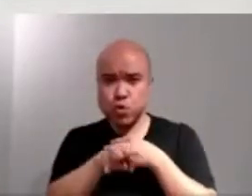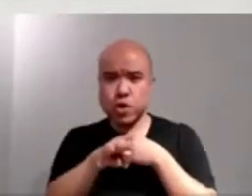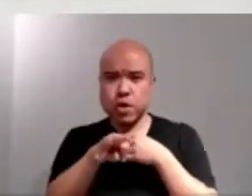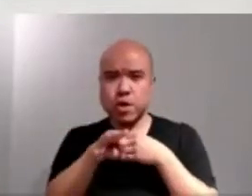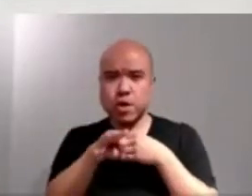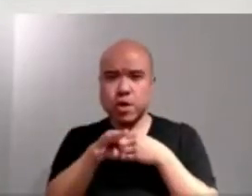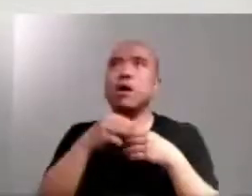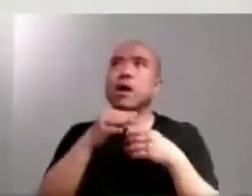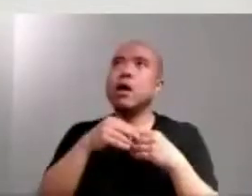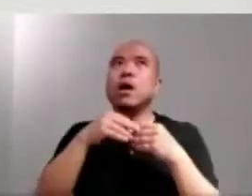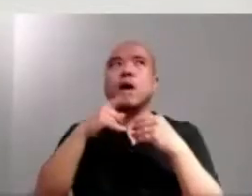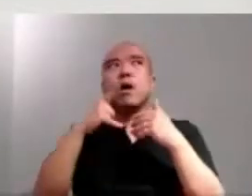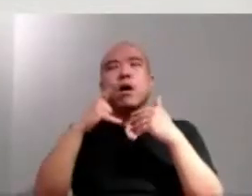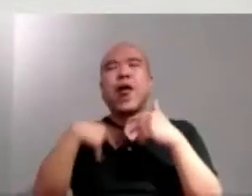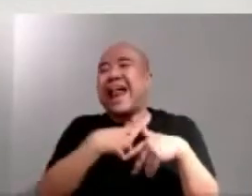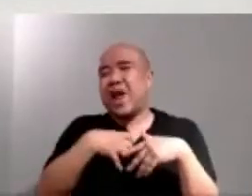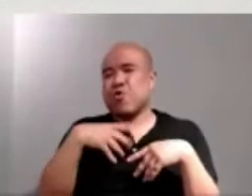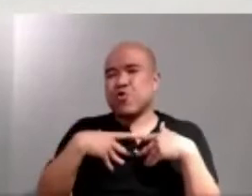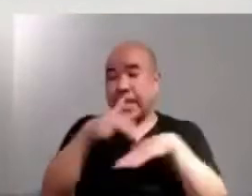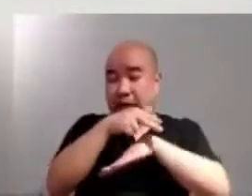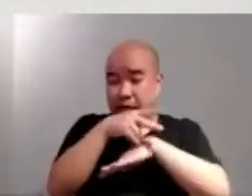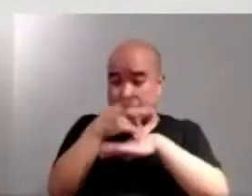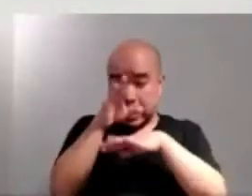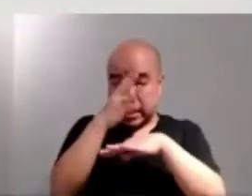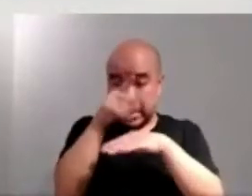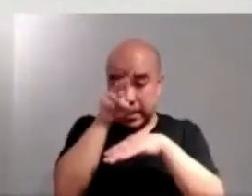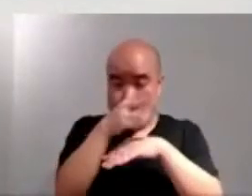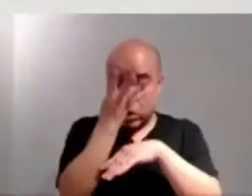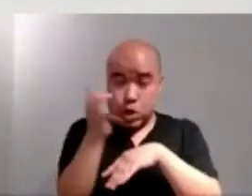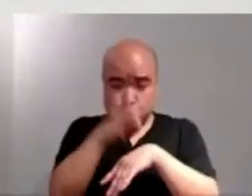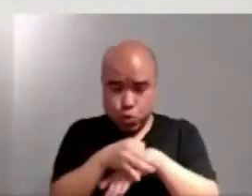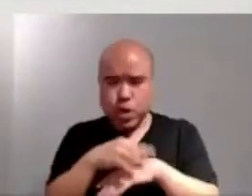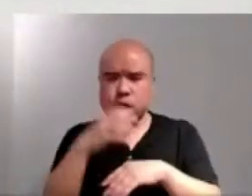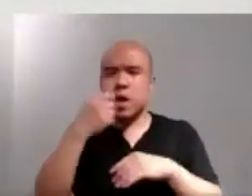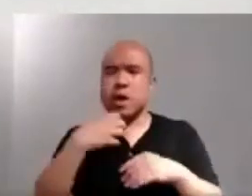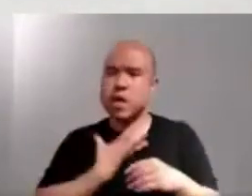菲律賓嗰度，探訪一啲被虐待嘅兒童啦。咁